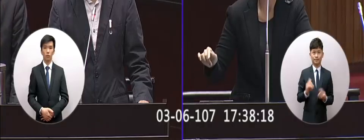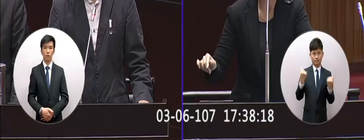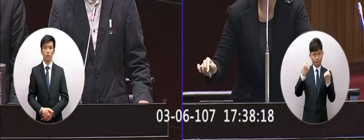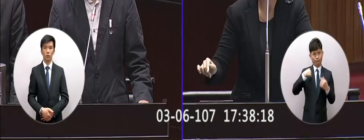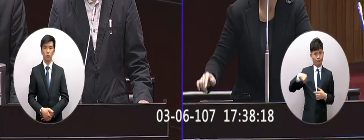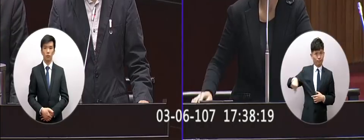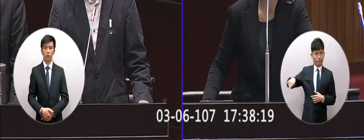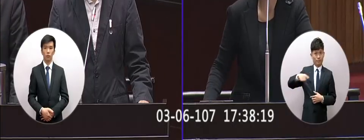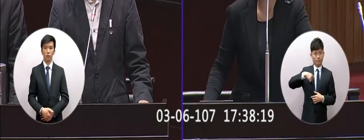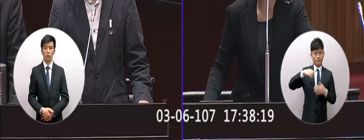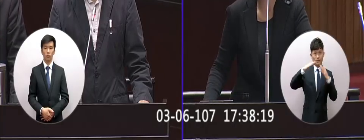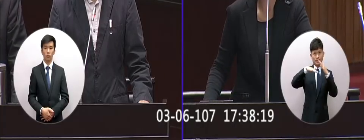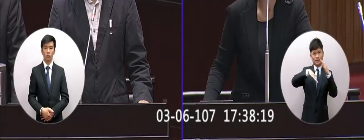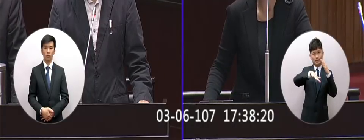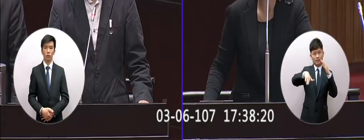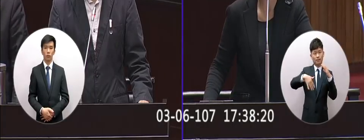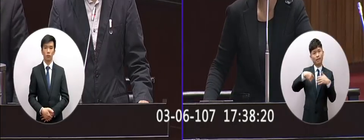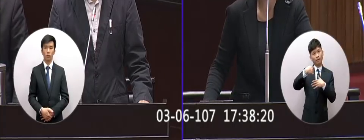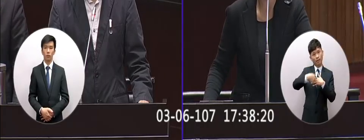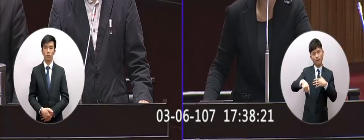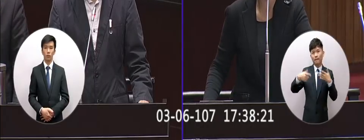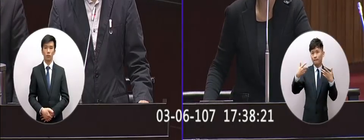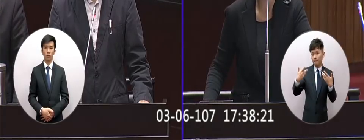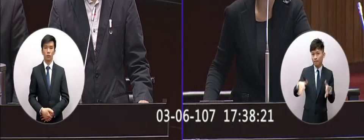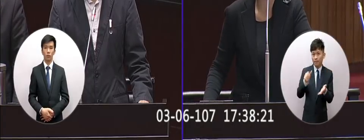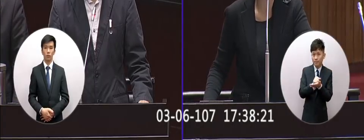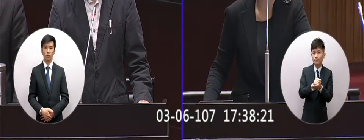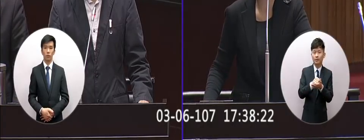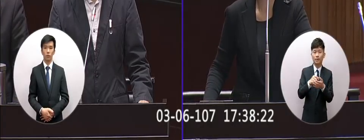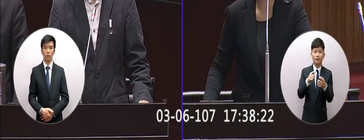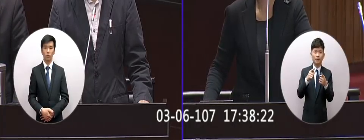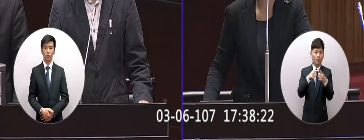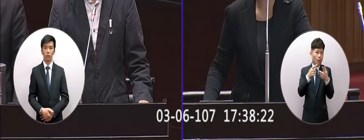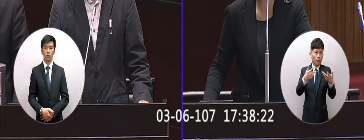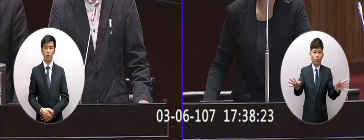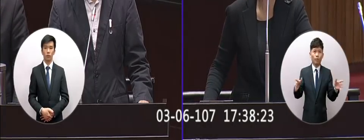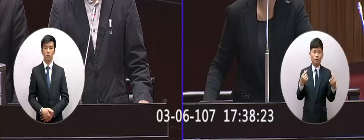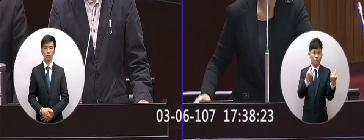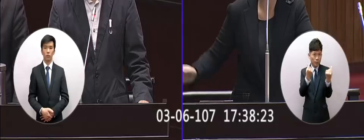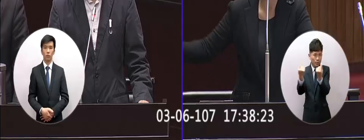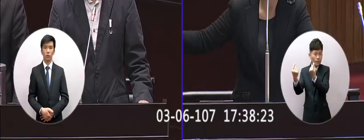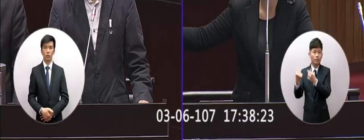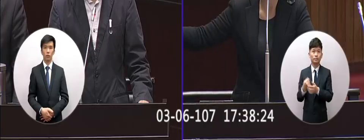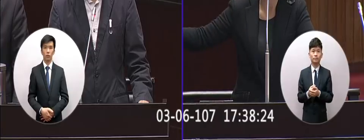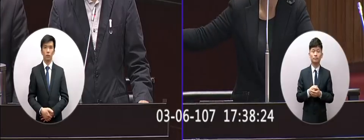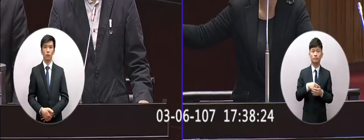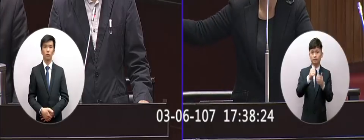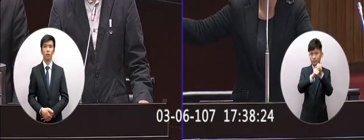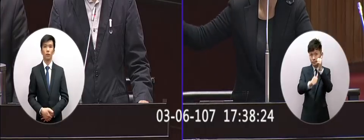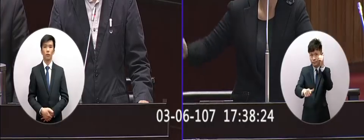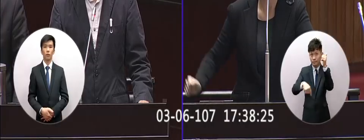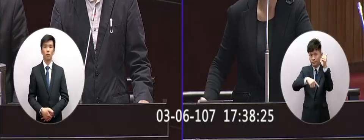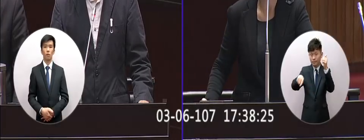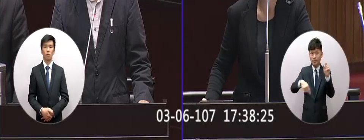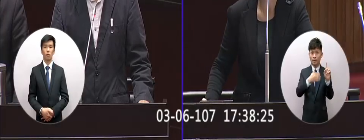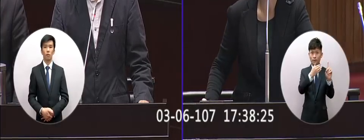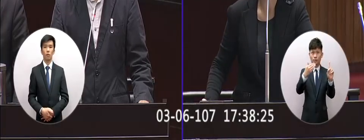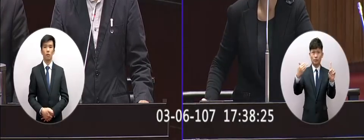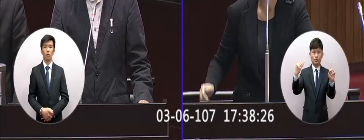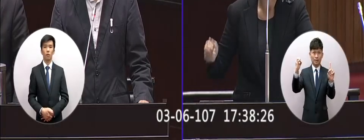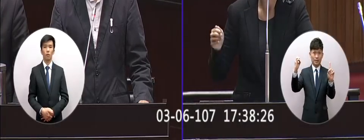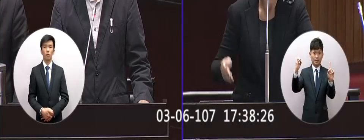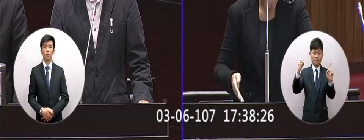样有家庭创伤的原住民的家庭非常的多，我们这些后代到了1990年，我们走上街